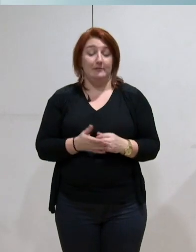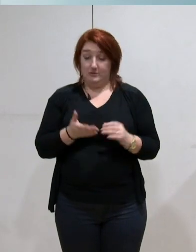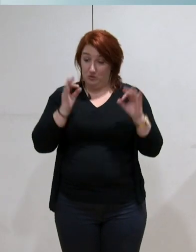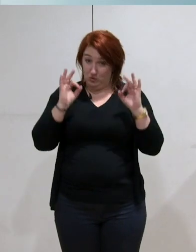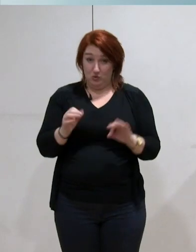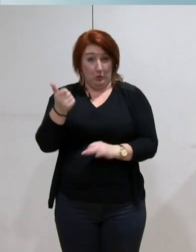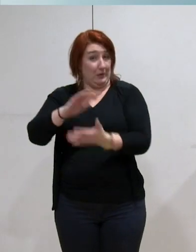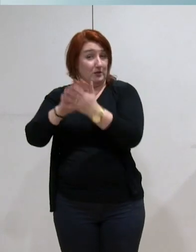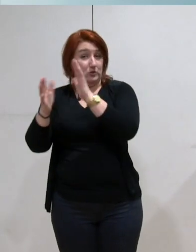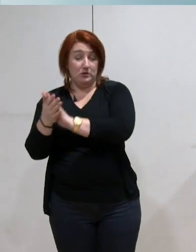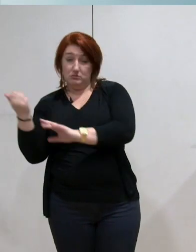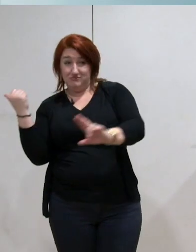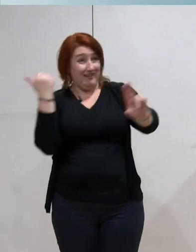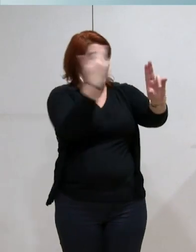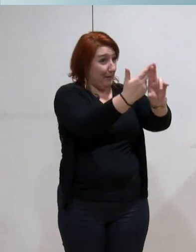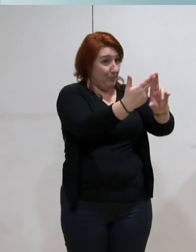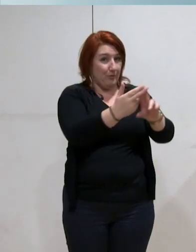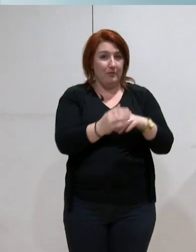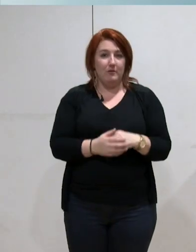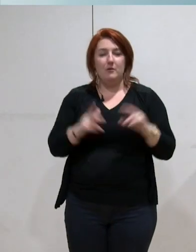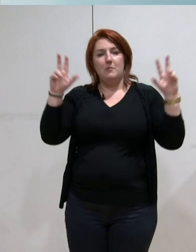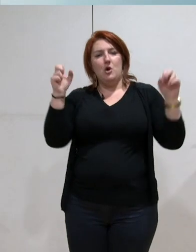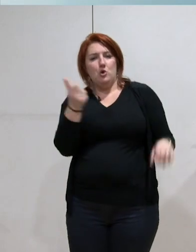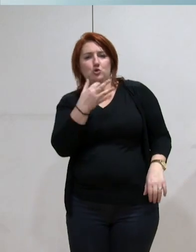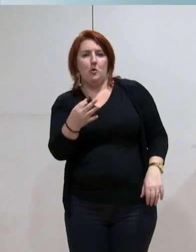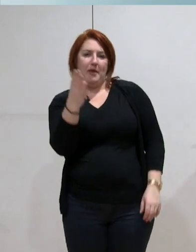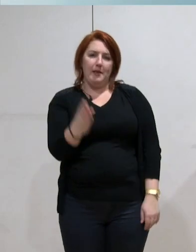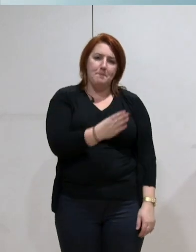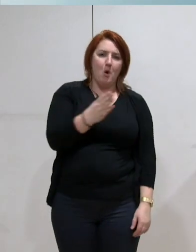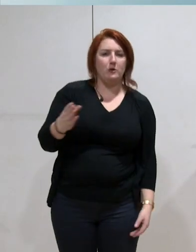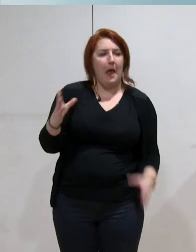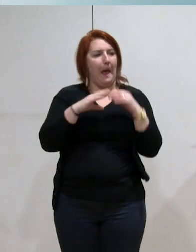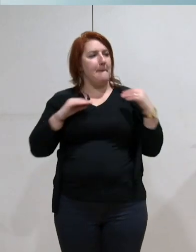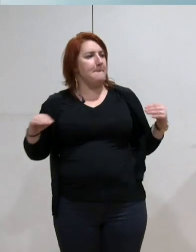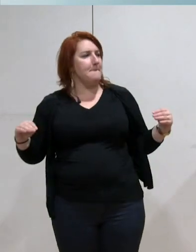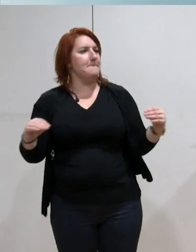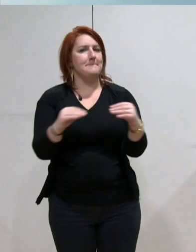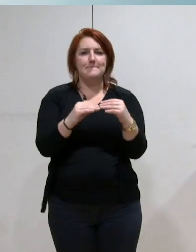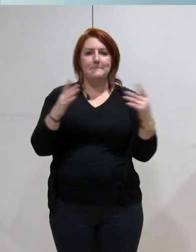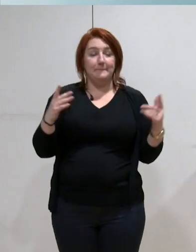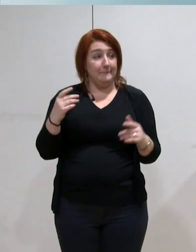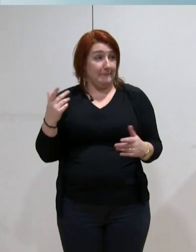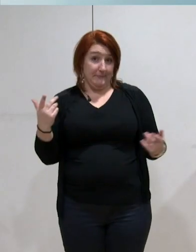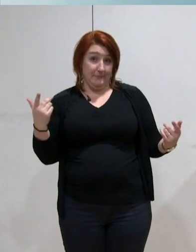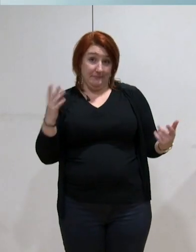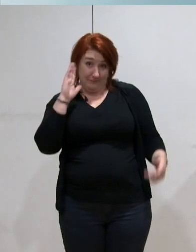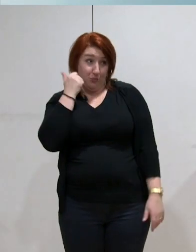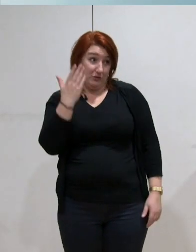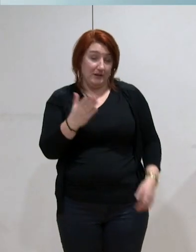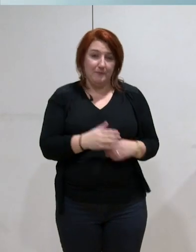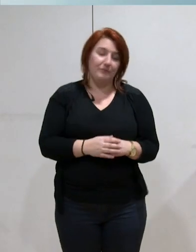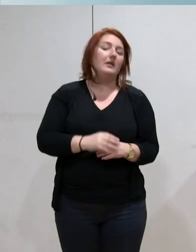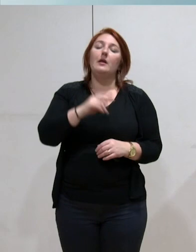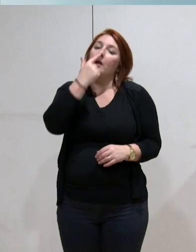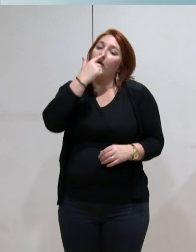l'une d'elle en optant pour une semaine mortein alors un vrai choix politique à mon avis sur ce